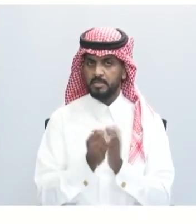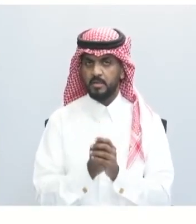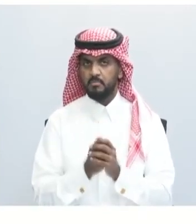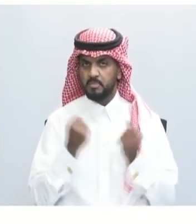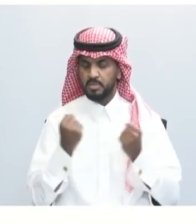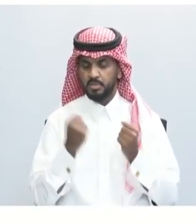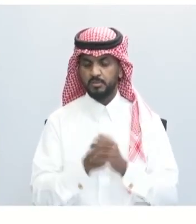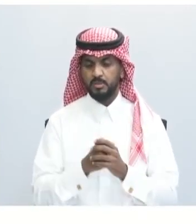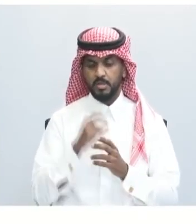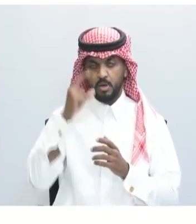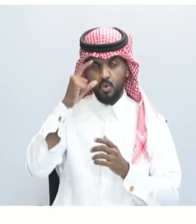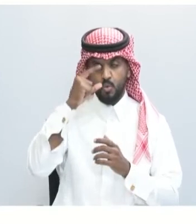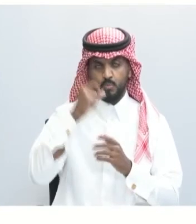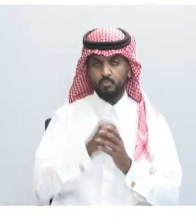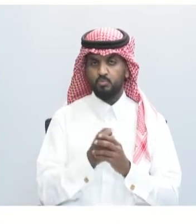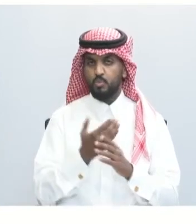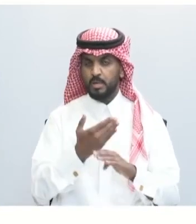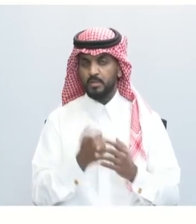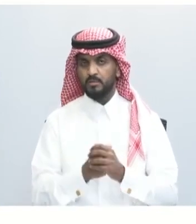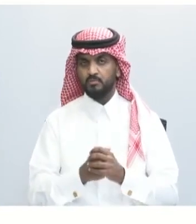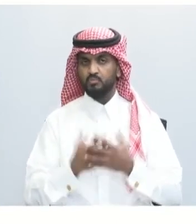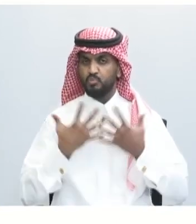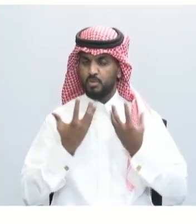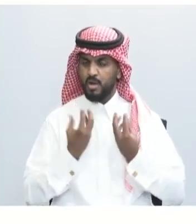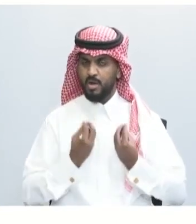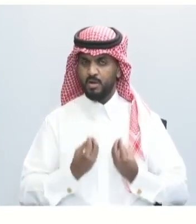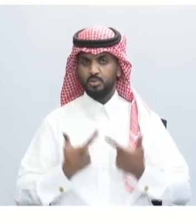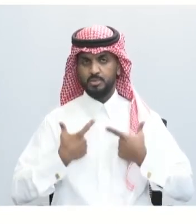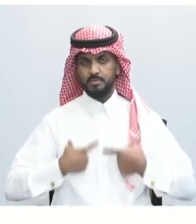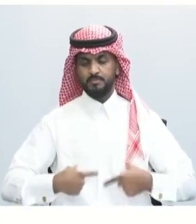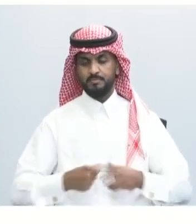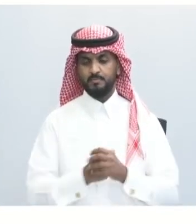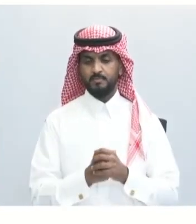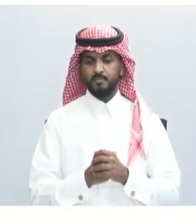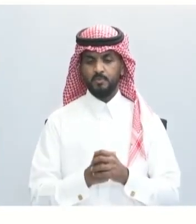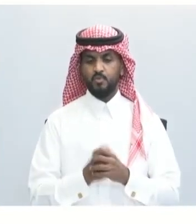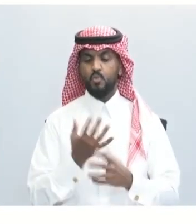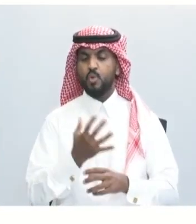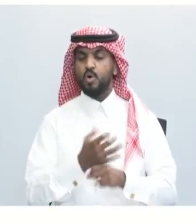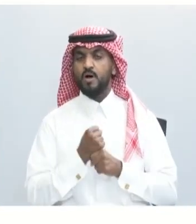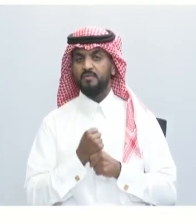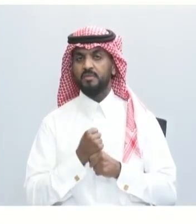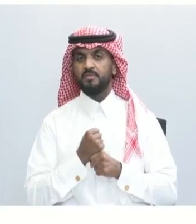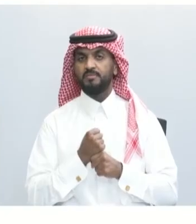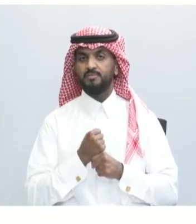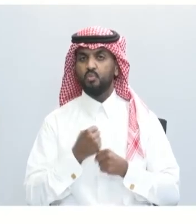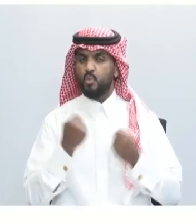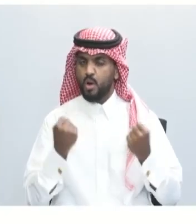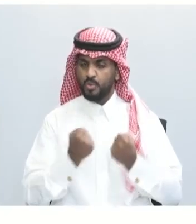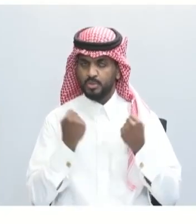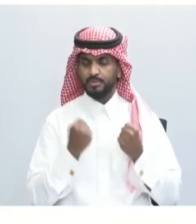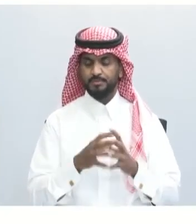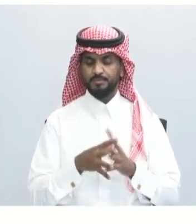النوم المبكر يعطي راحه للجسم ويحافظ على الحياه حيويه